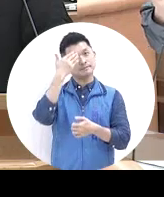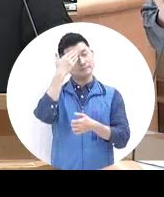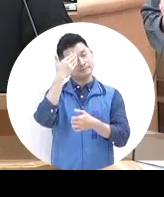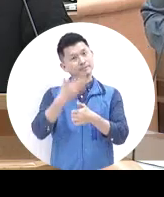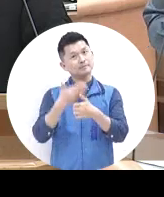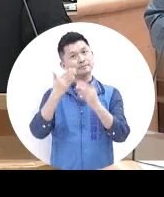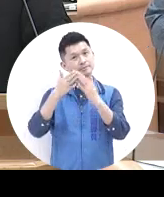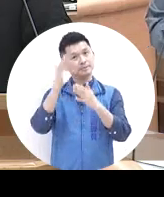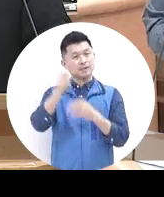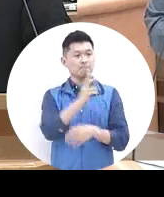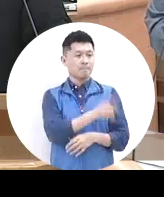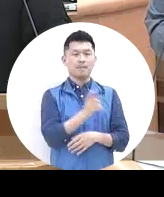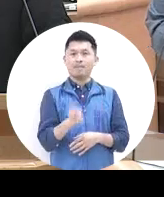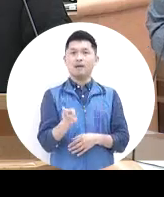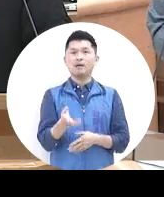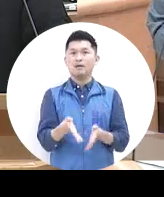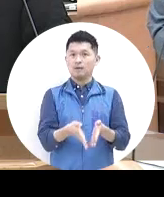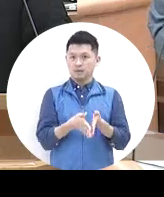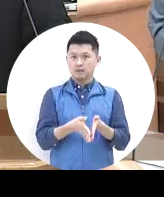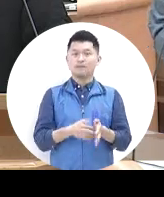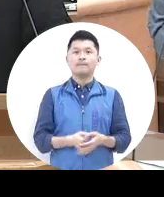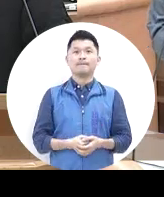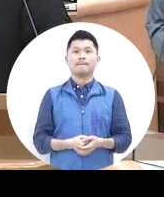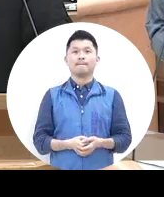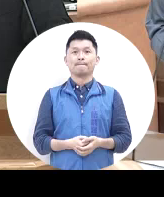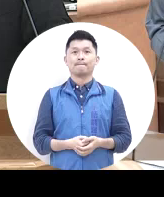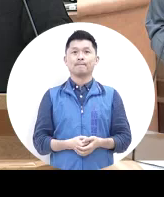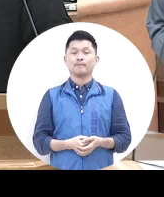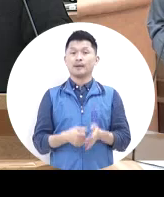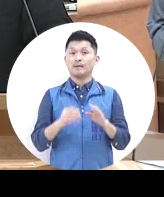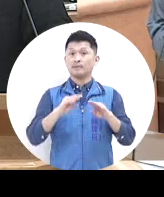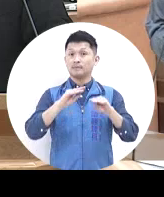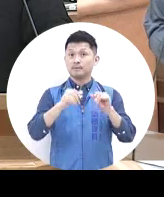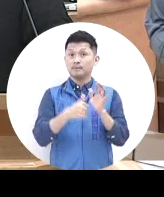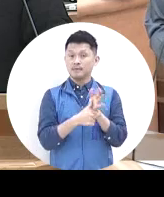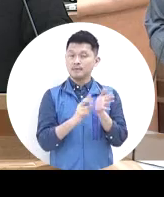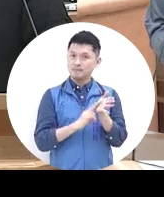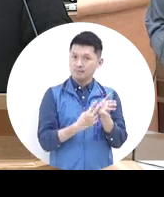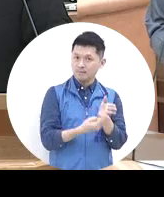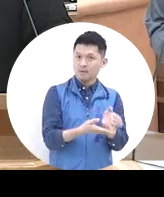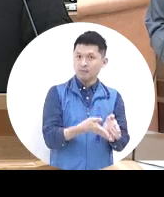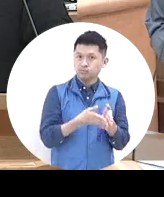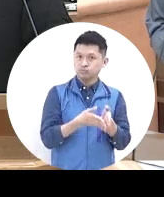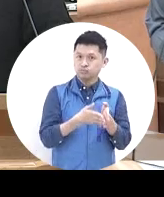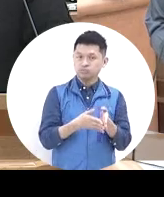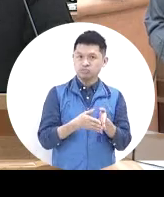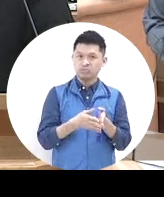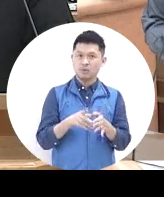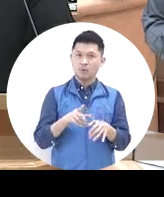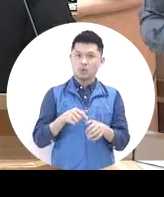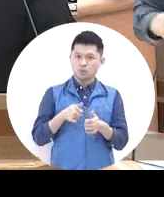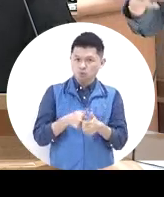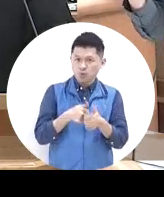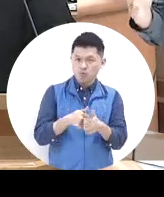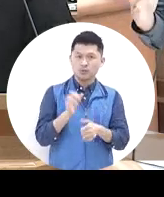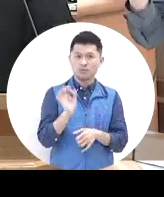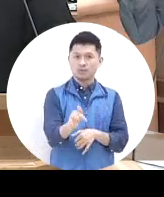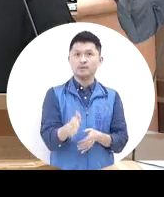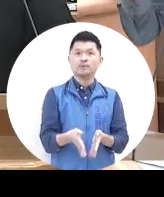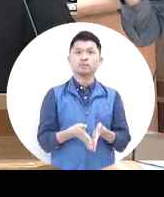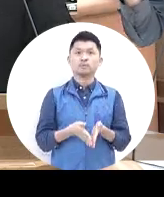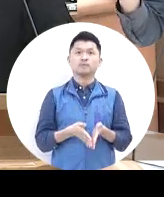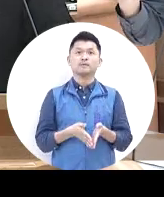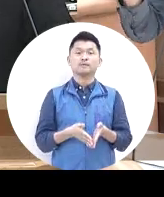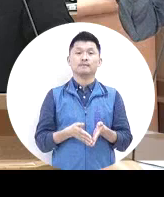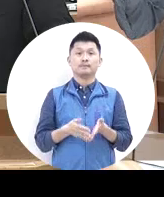能来叫高台者，嘿，要是变那个用地要变更的话哦，可能要速度要催快一点，因为我们要提